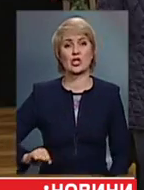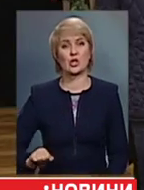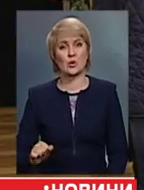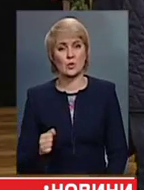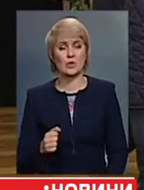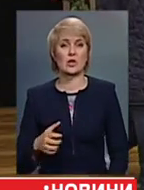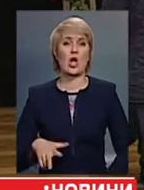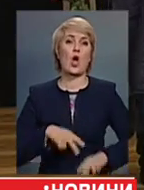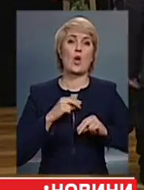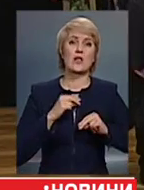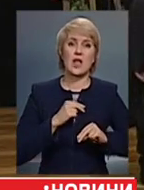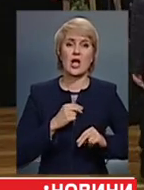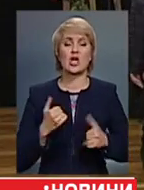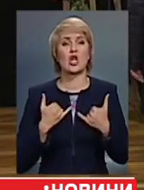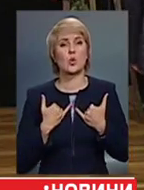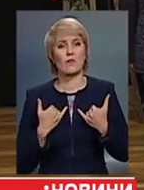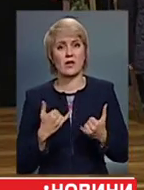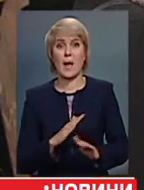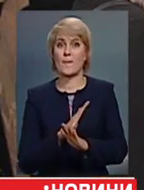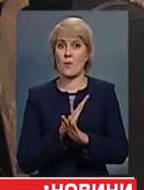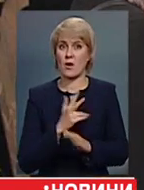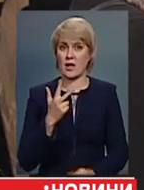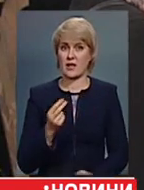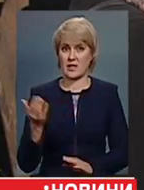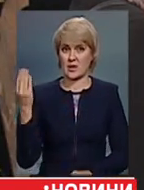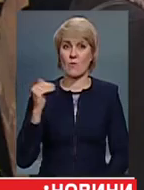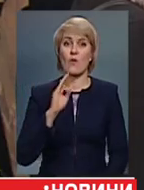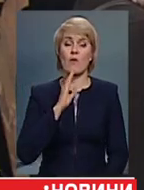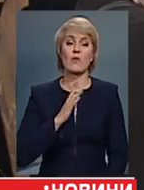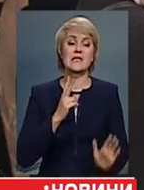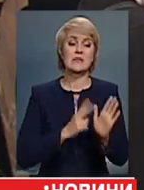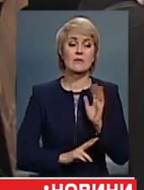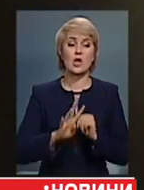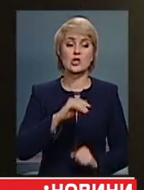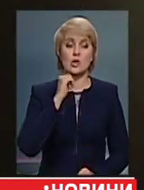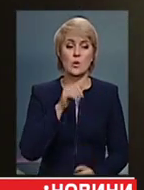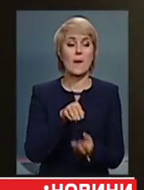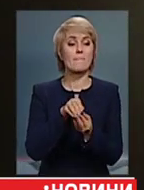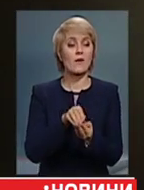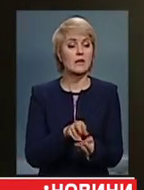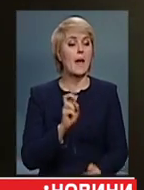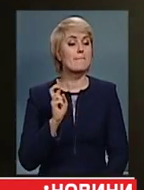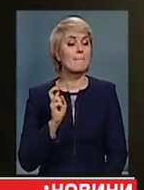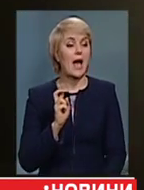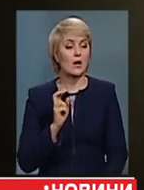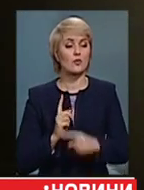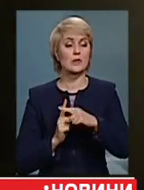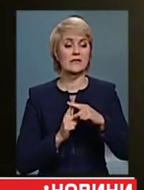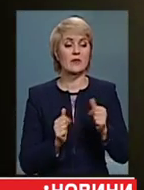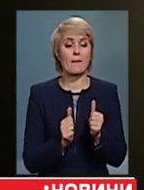численні шанувальники. Померла актриса 3 дні тому, їй було 74 роки. Поховають її на Байковому цвинтарі поруч із